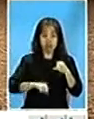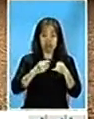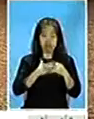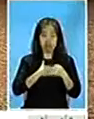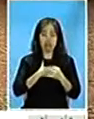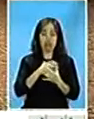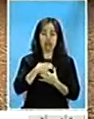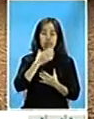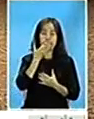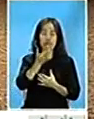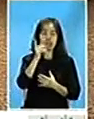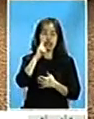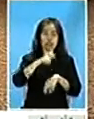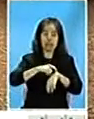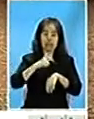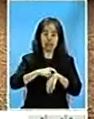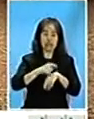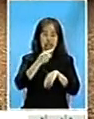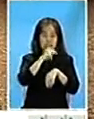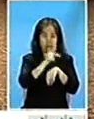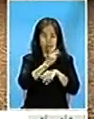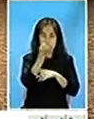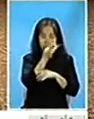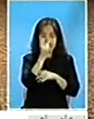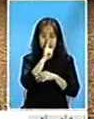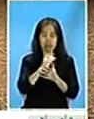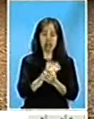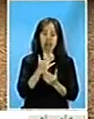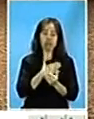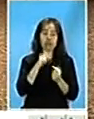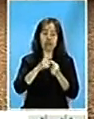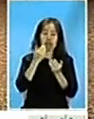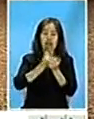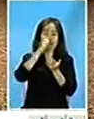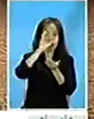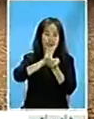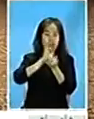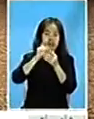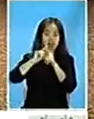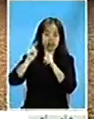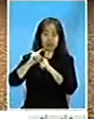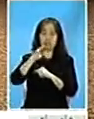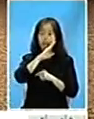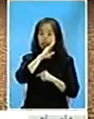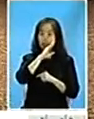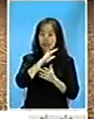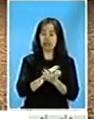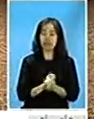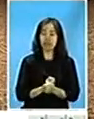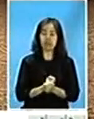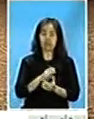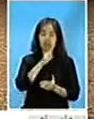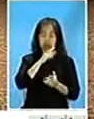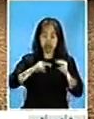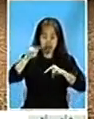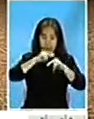ลับเรียนขออนุญาตรบกวนเวลาท่านประธานนะคะว่าถ้างบประมาณทั้งหลายเนี่ยถ้าเราได้ดูเรื่อง